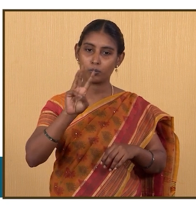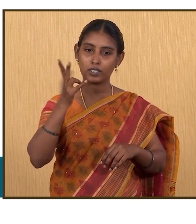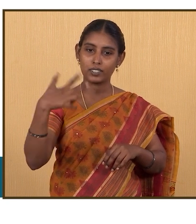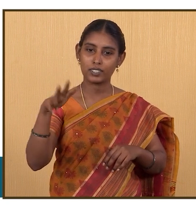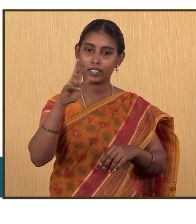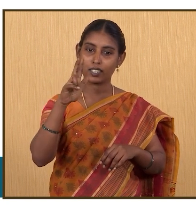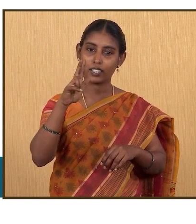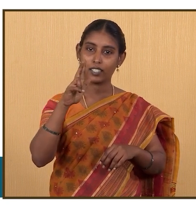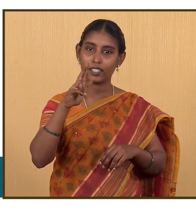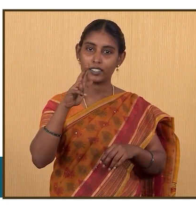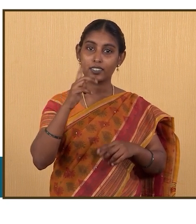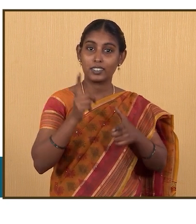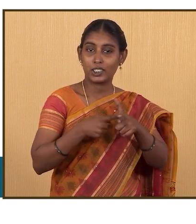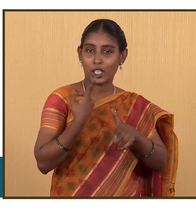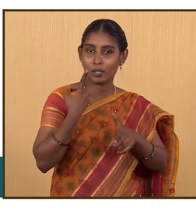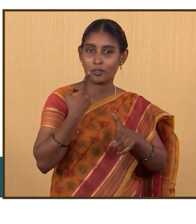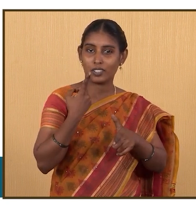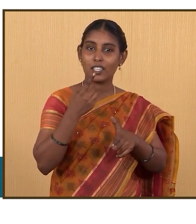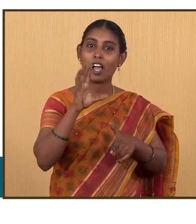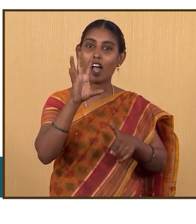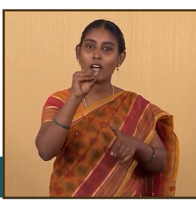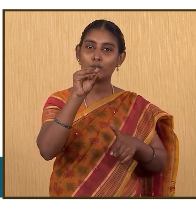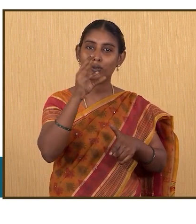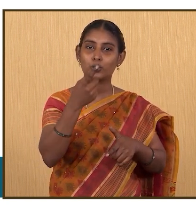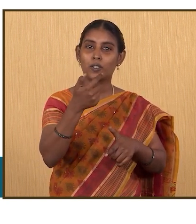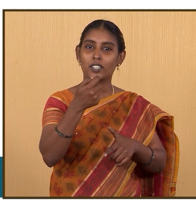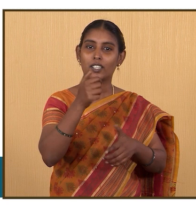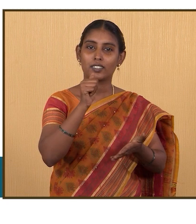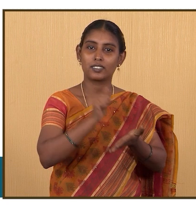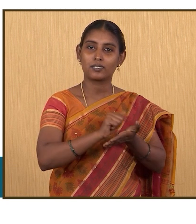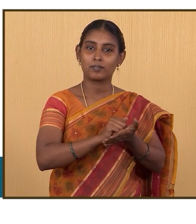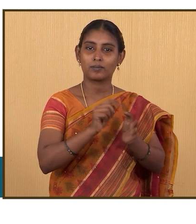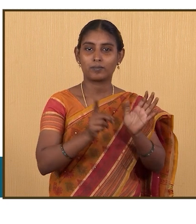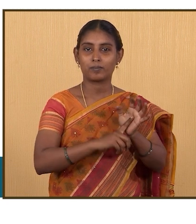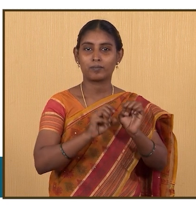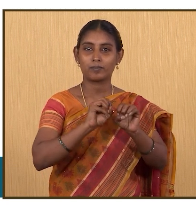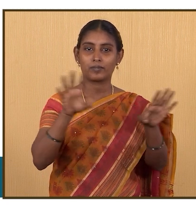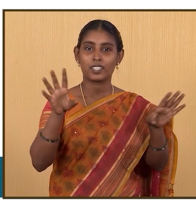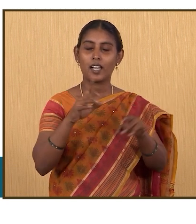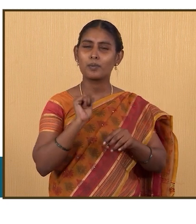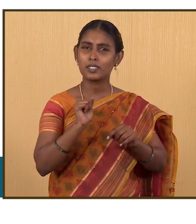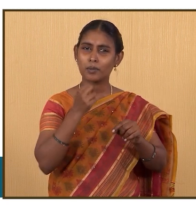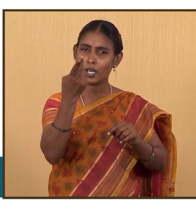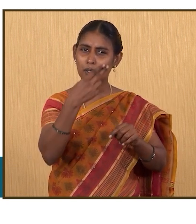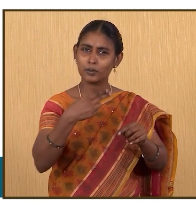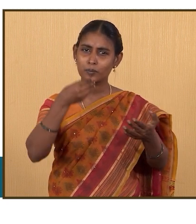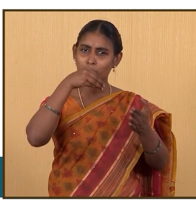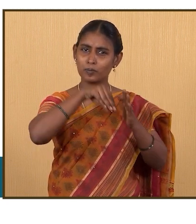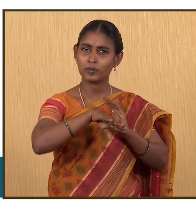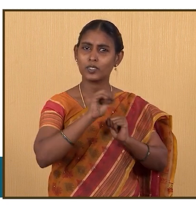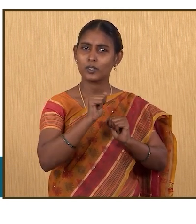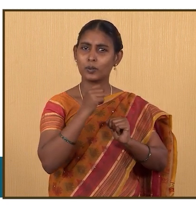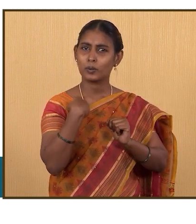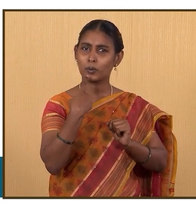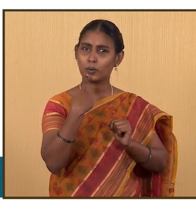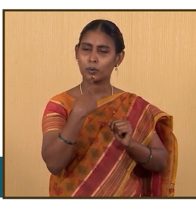1938 ஜனவரியில் முதன் முதல்ல 5 ரூபாய் நோட்டுகளை அச்சிட்டு வெளியிட்டாங்க. அது யாரோட உருவம் பதிச்சிருந்தது